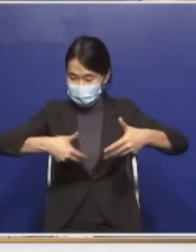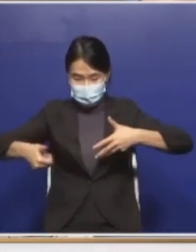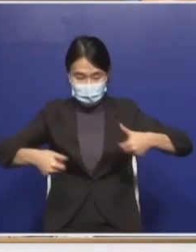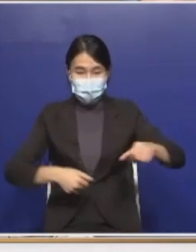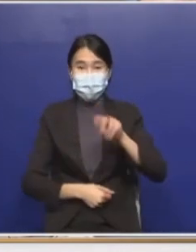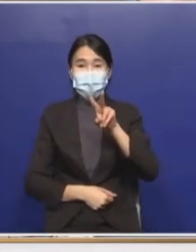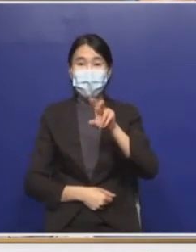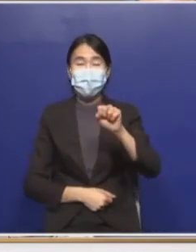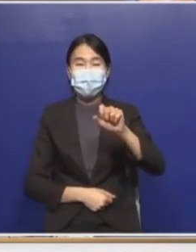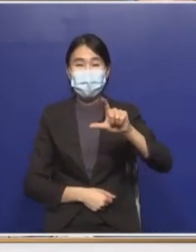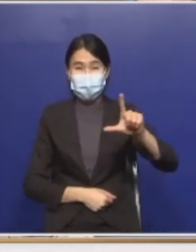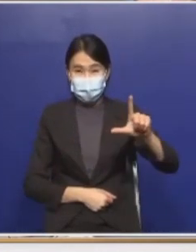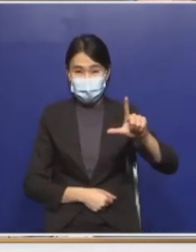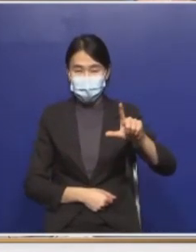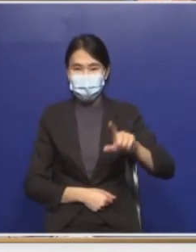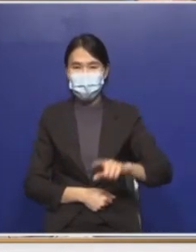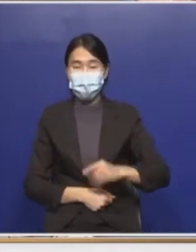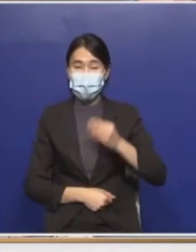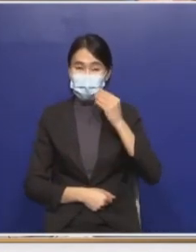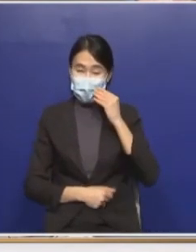200,000 ล้านก็หมู่บ้านละ2 ล้าน